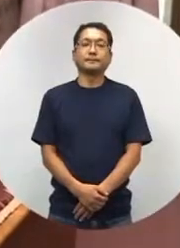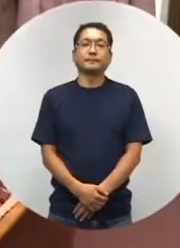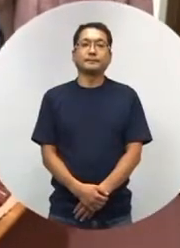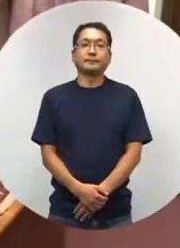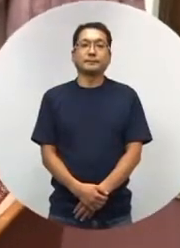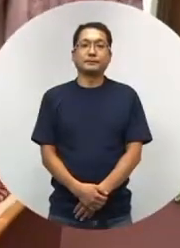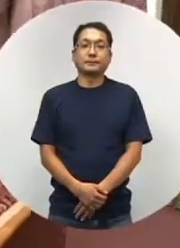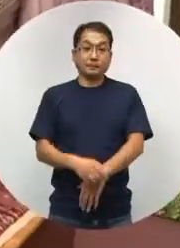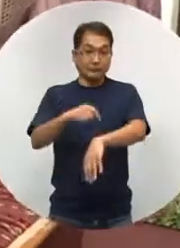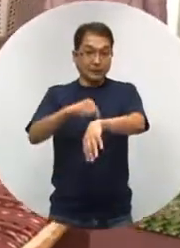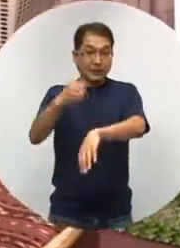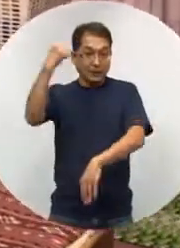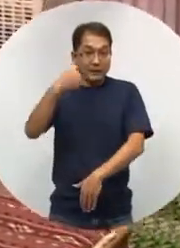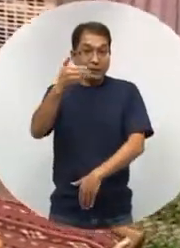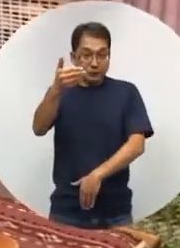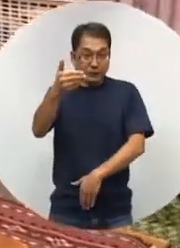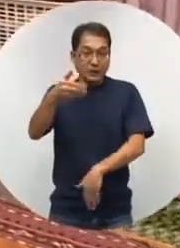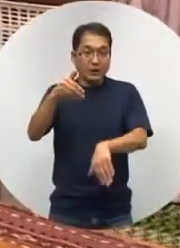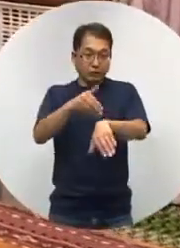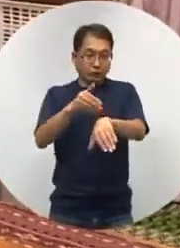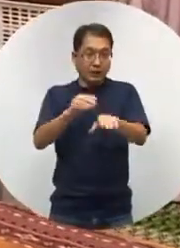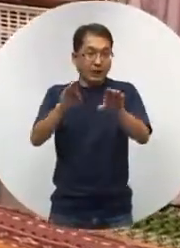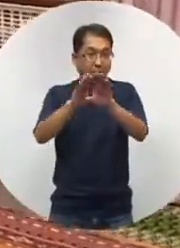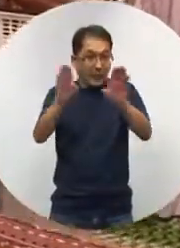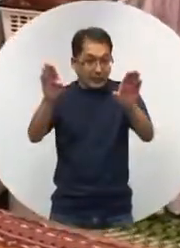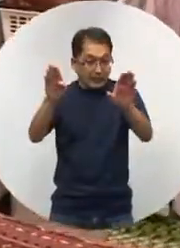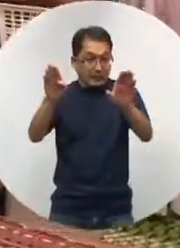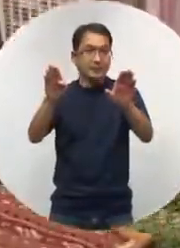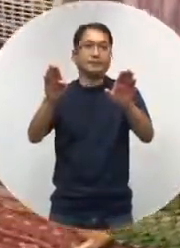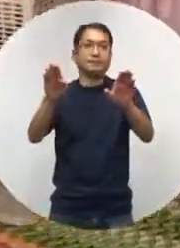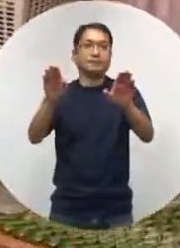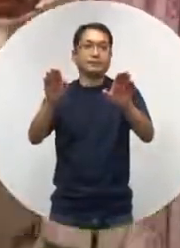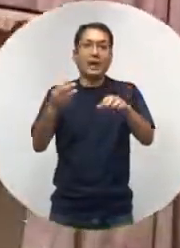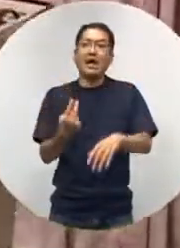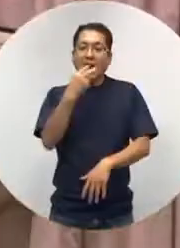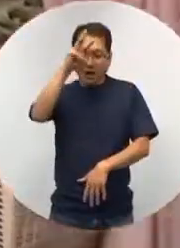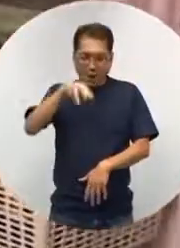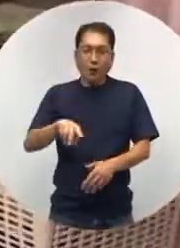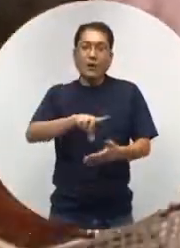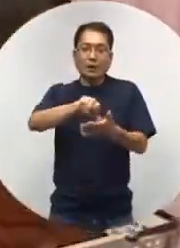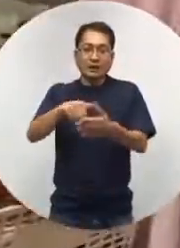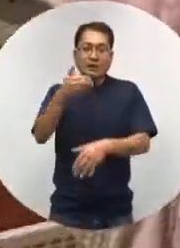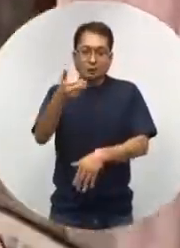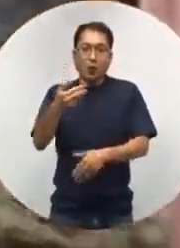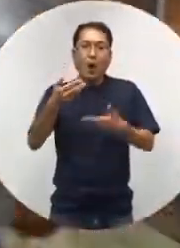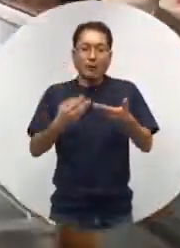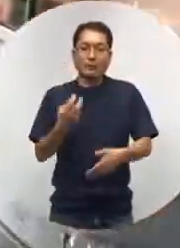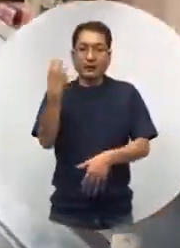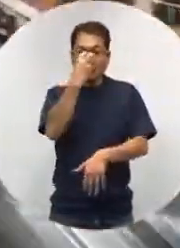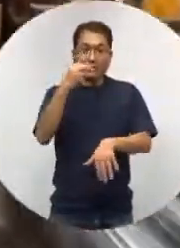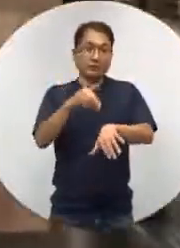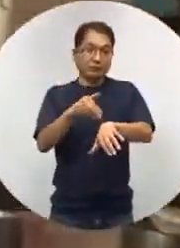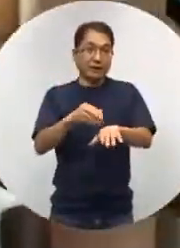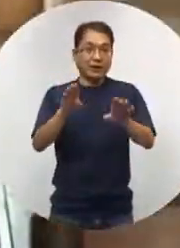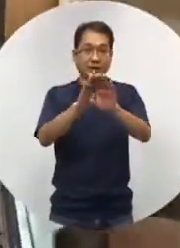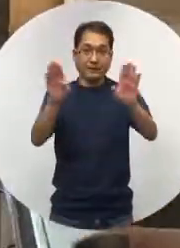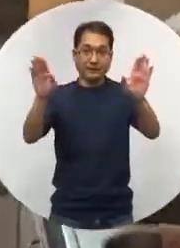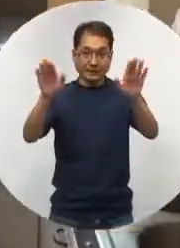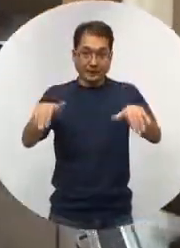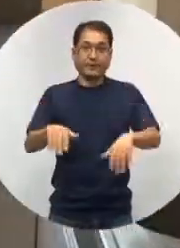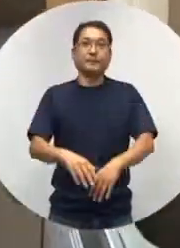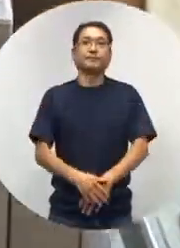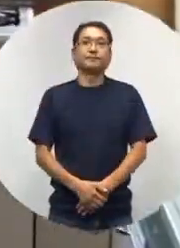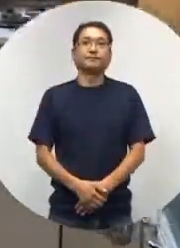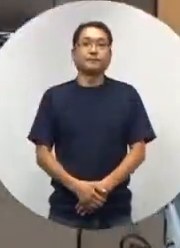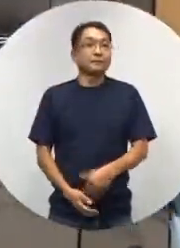午前9時、訓練開始の合図とともに香川地区の安否確認訓練が始まりました。